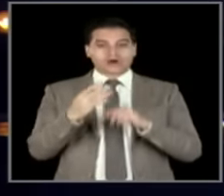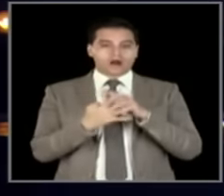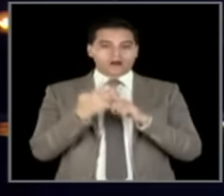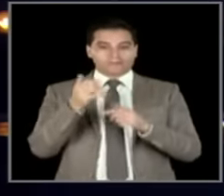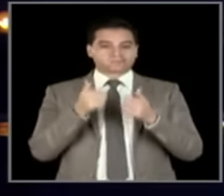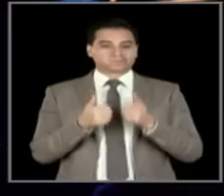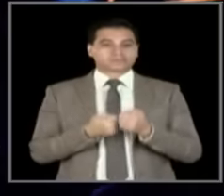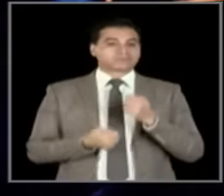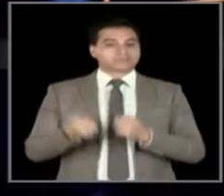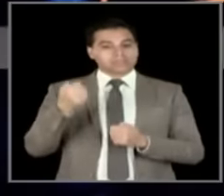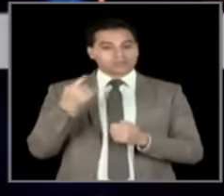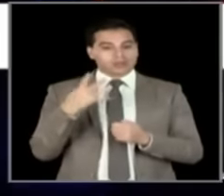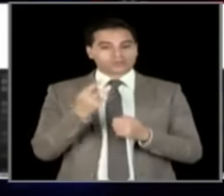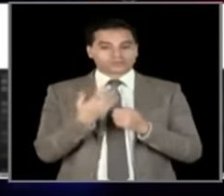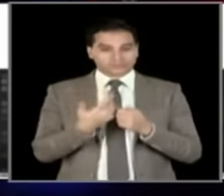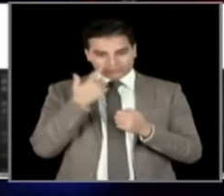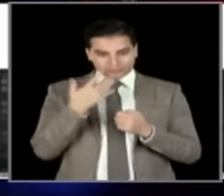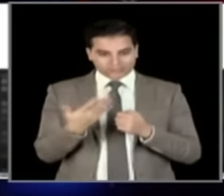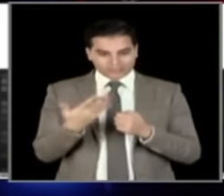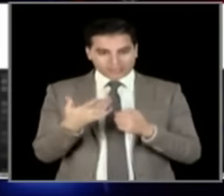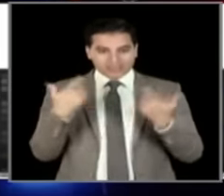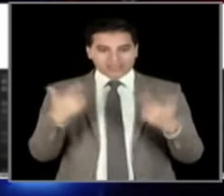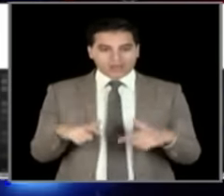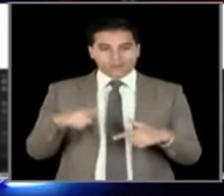4 اختيارات بزائد 10 أو ناقص 5.